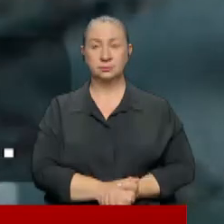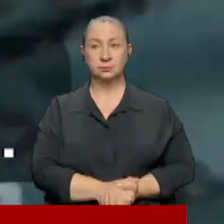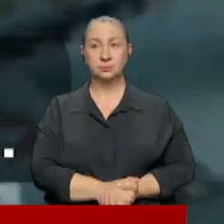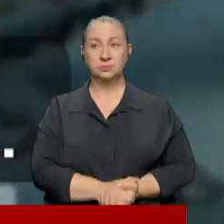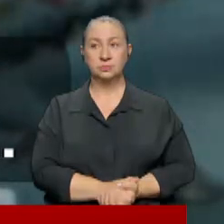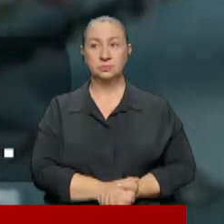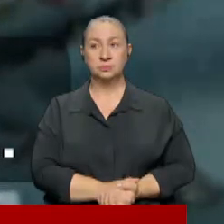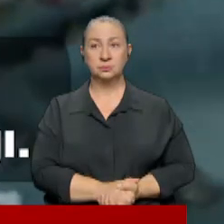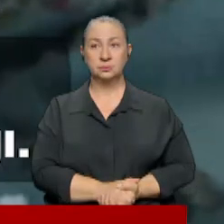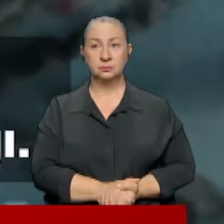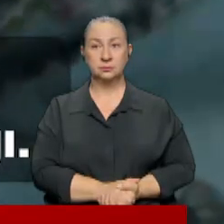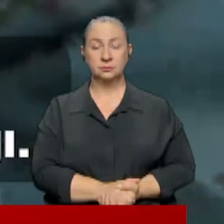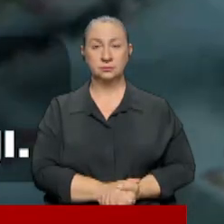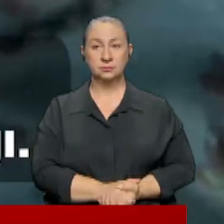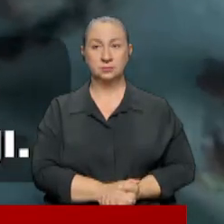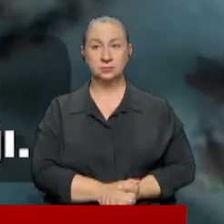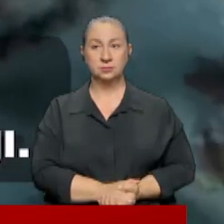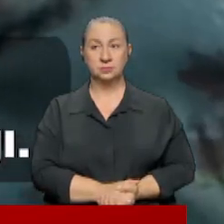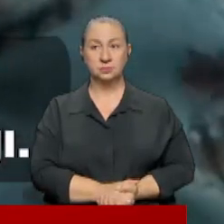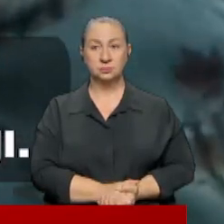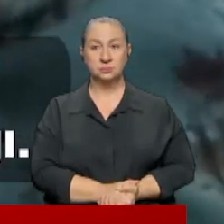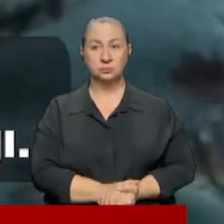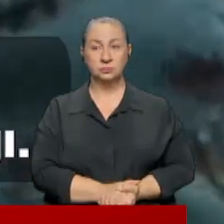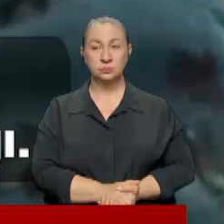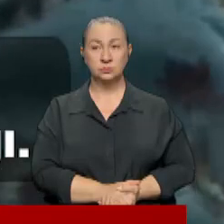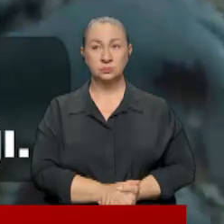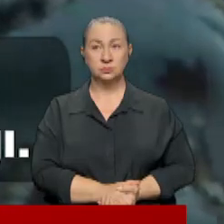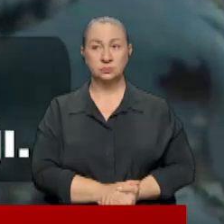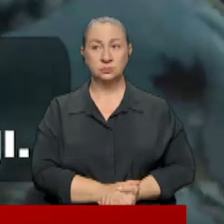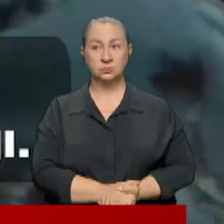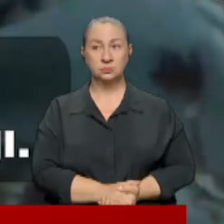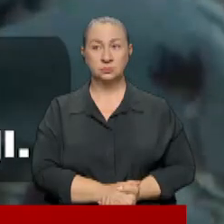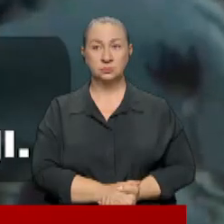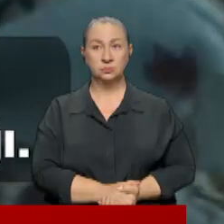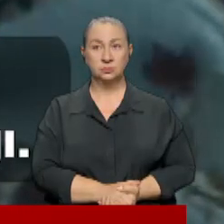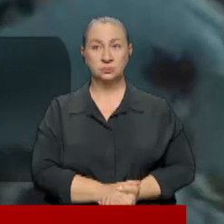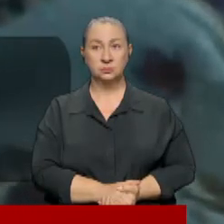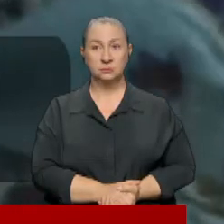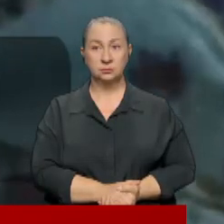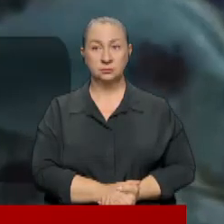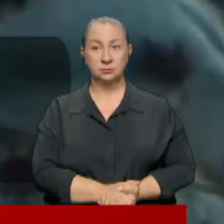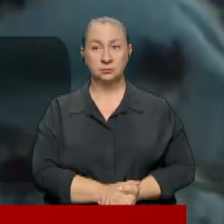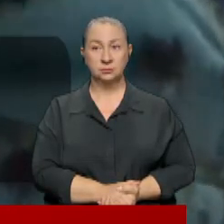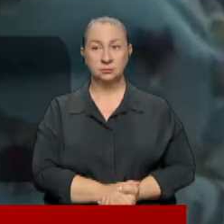Ama erkeğin olmadığı yerde kadına hükümdarlık yakışır. Şimdi size onu söylüyorum. Şu anda emin olun erkeğin olmadığı